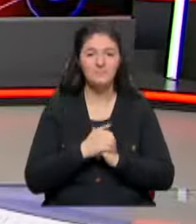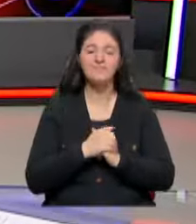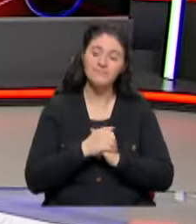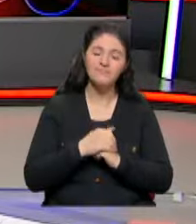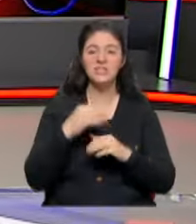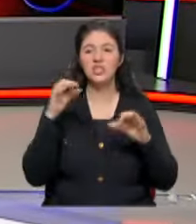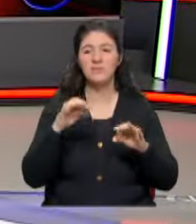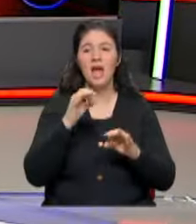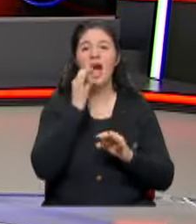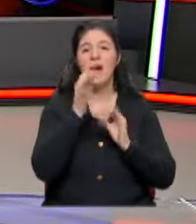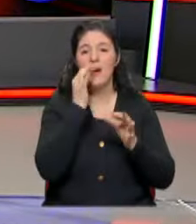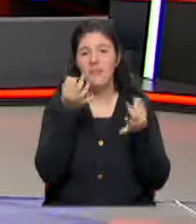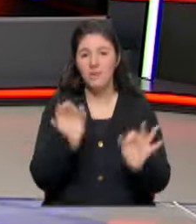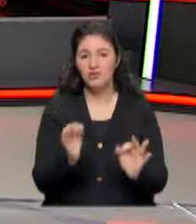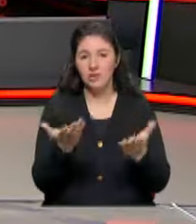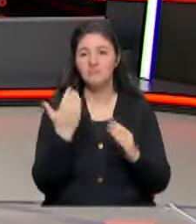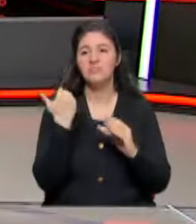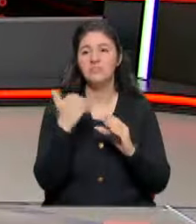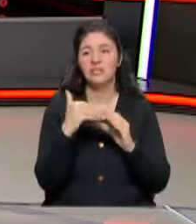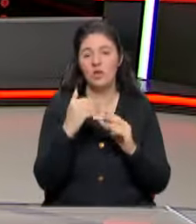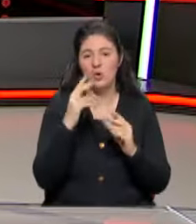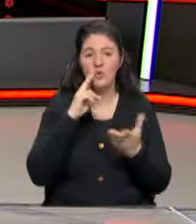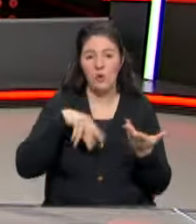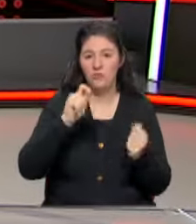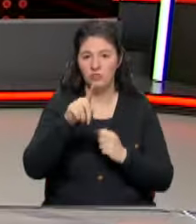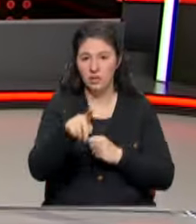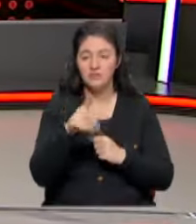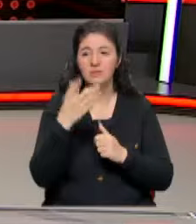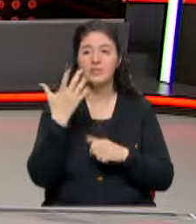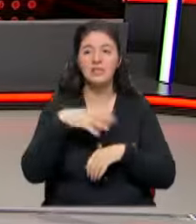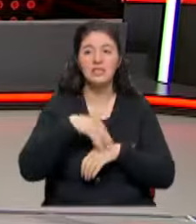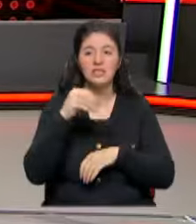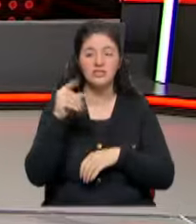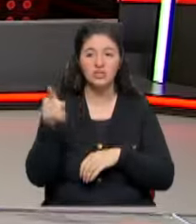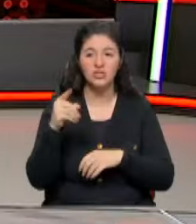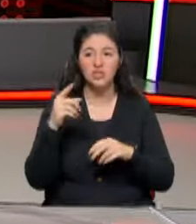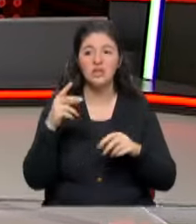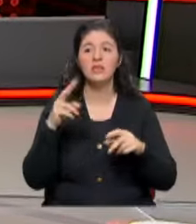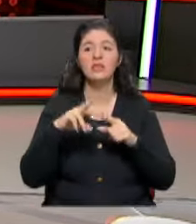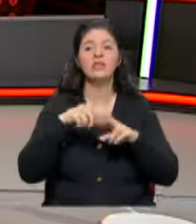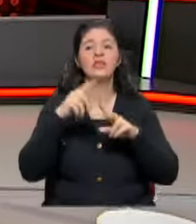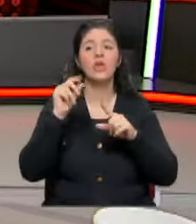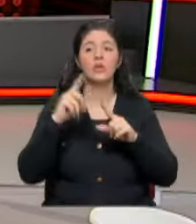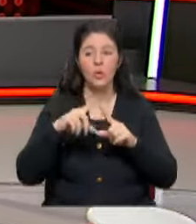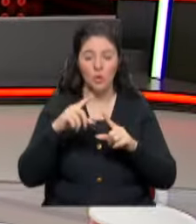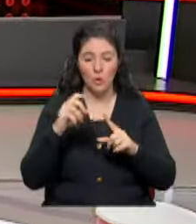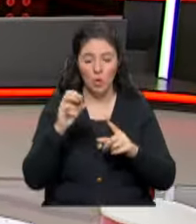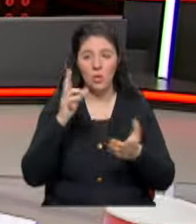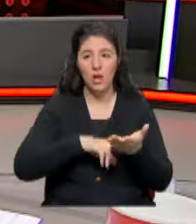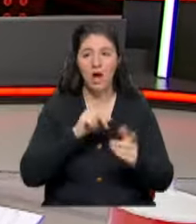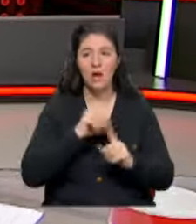Efendim şimdi haberlerimize başlayalım. Mesajlarınızı da okuyacağız. İsveç'in NATO üyeliği. Hayırlar